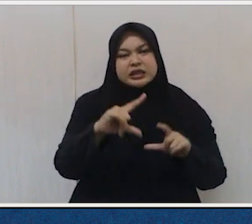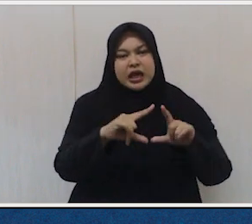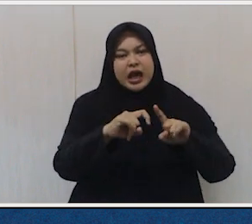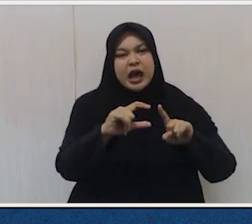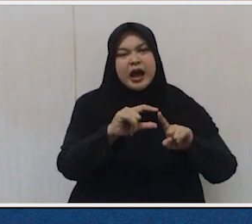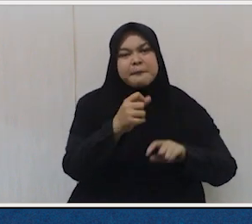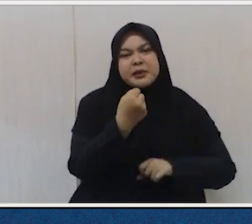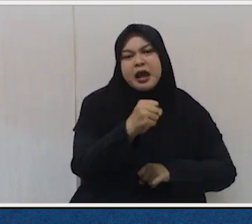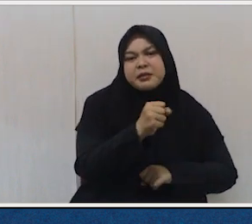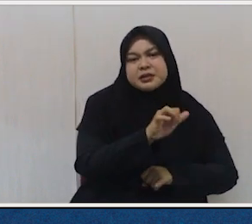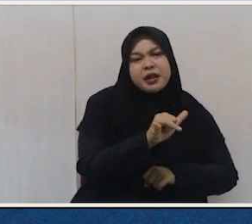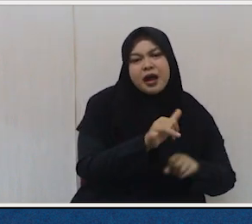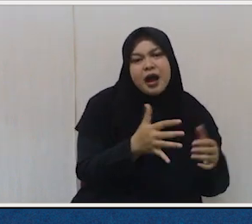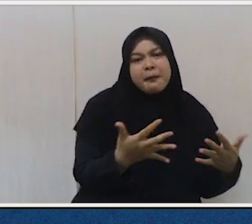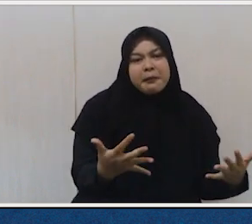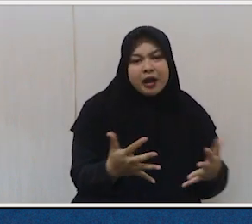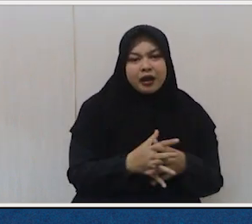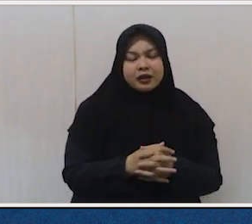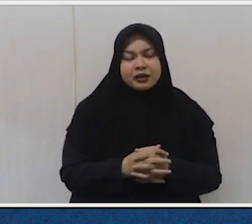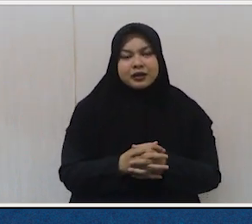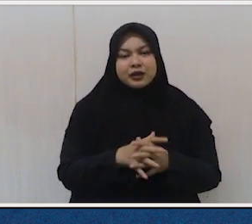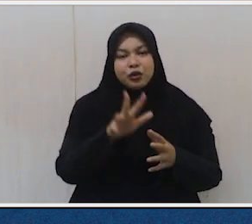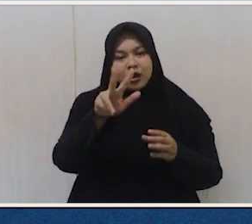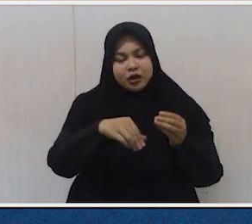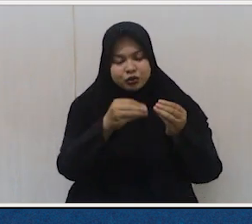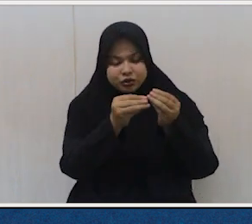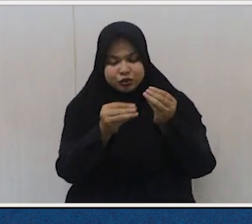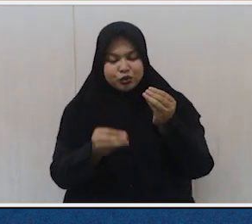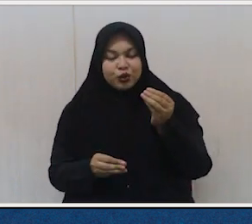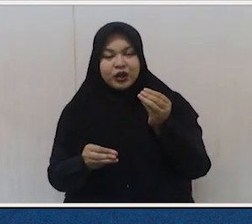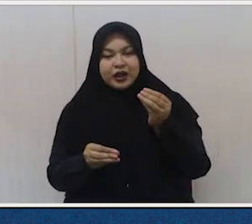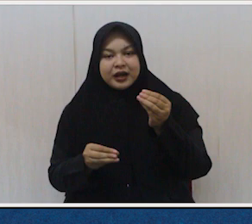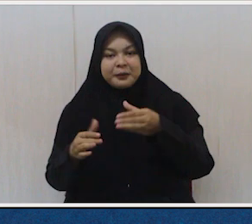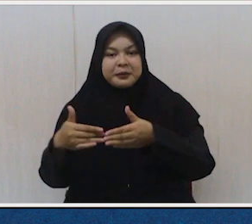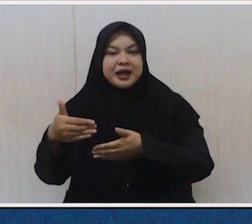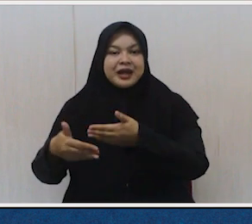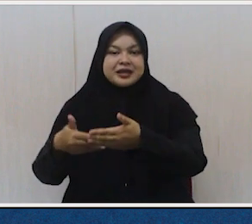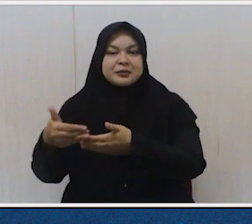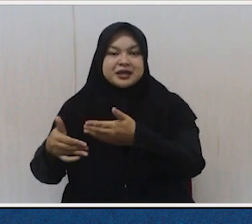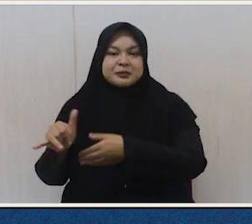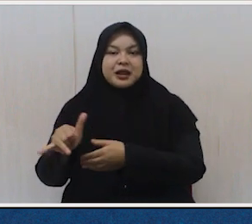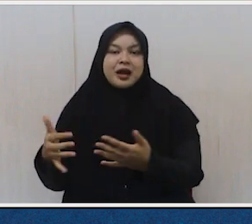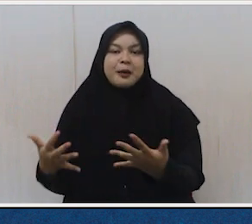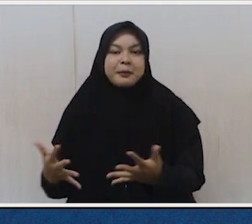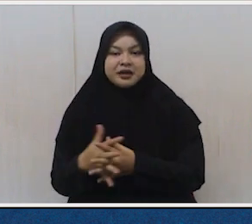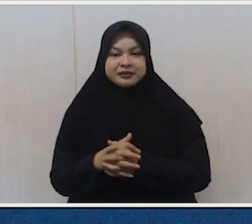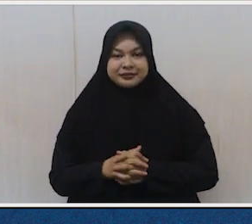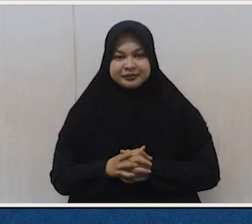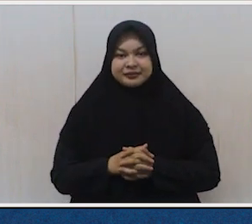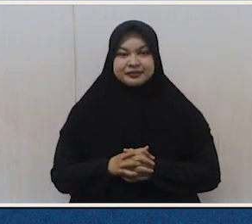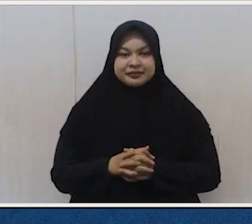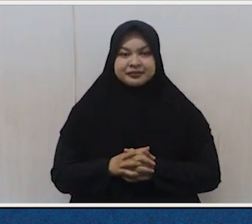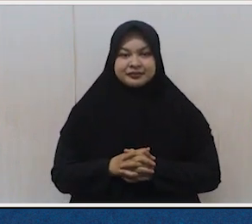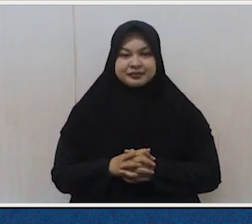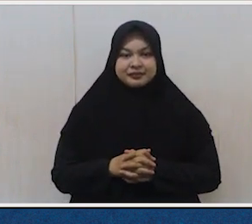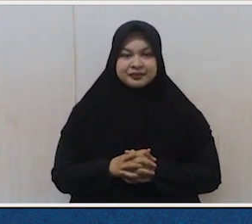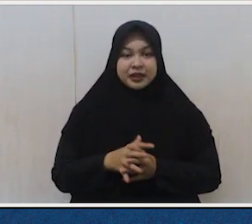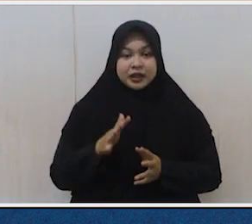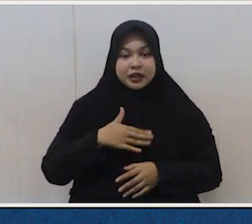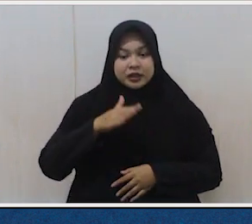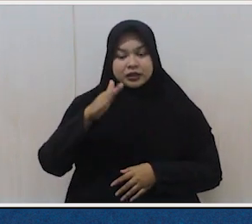peradilan Seperti apa itu kan harus diturunin juga ke dalam ee ee mekanismenya kan gitu betul betul